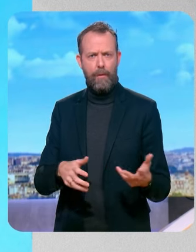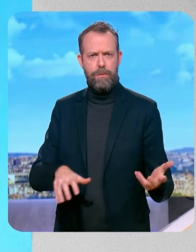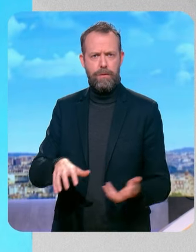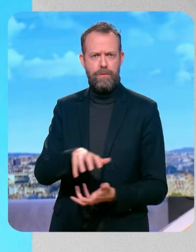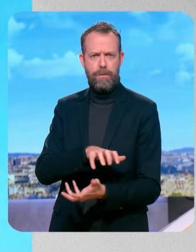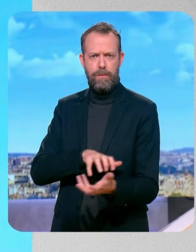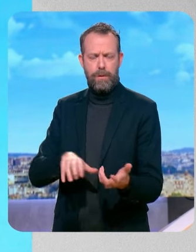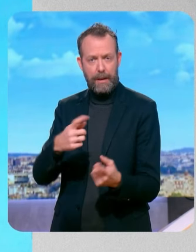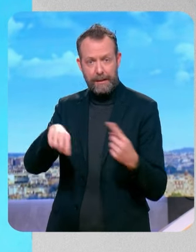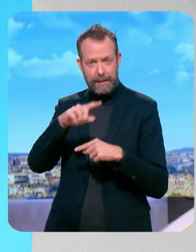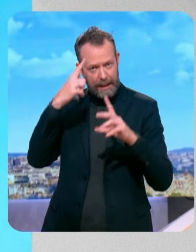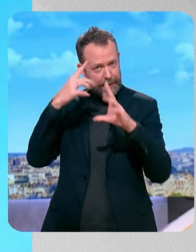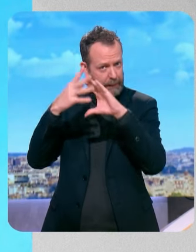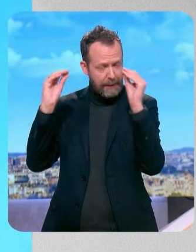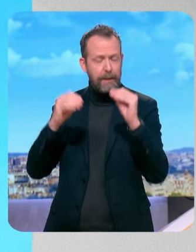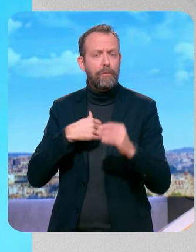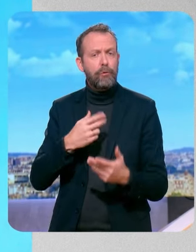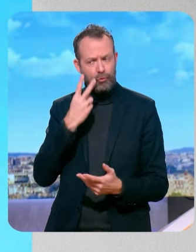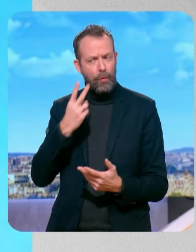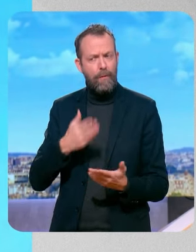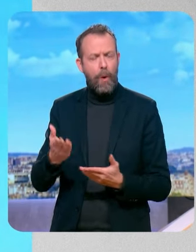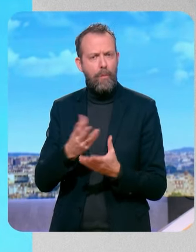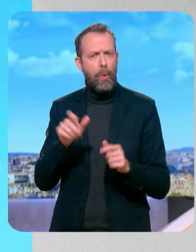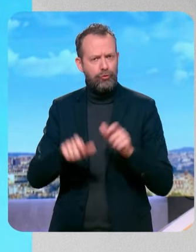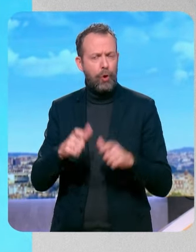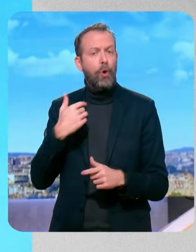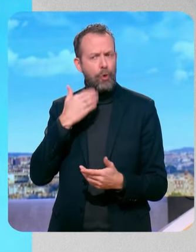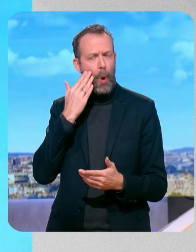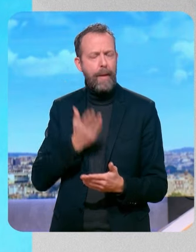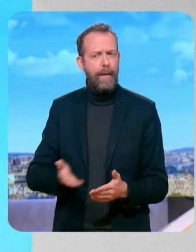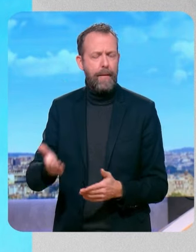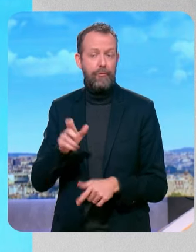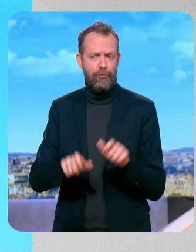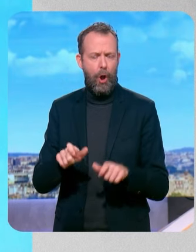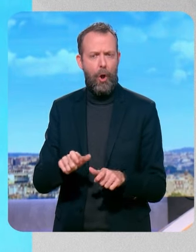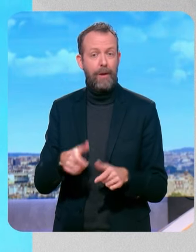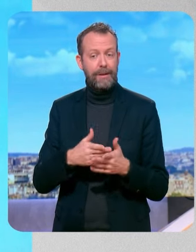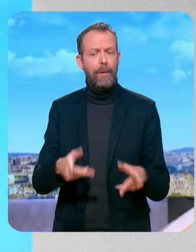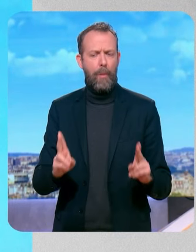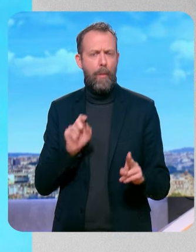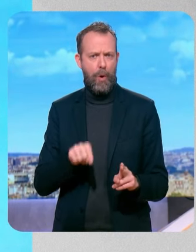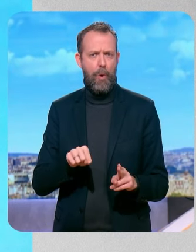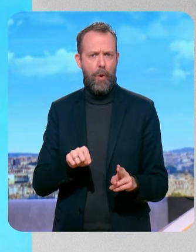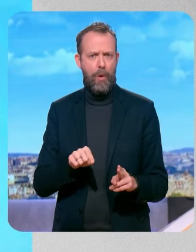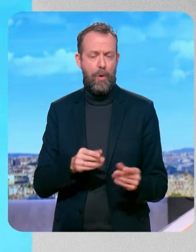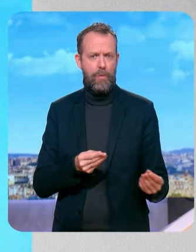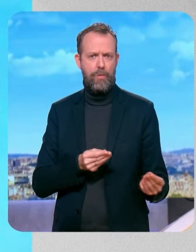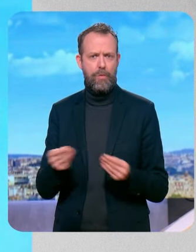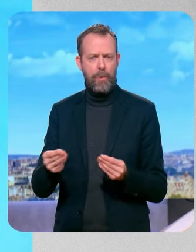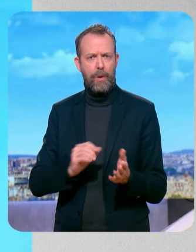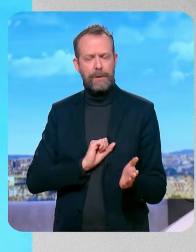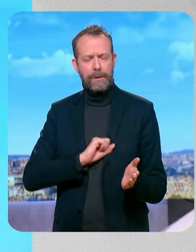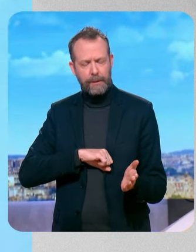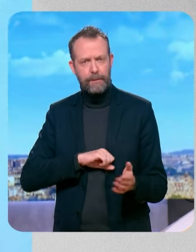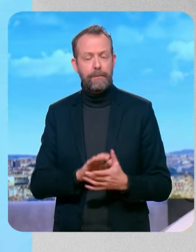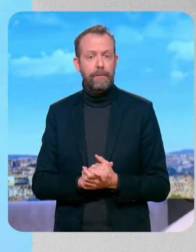dans les esprits. Il y a des gens, j'en connais beaucoup, que cette séquence a profondément attristé.